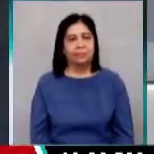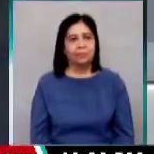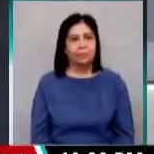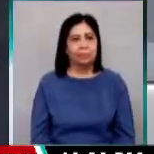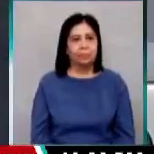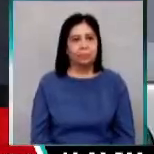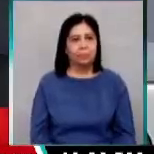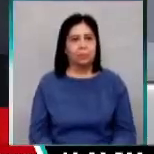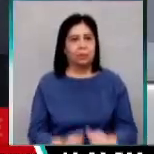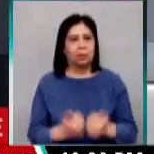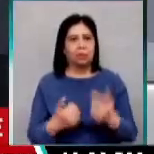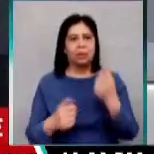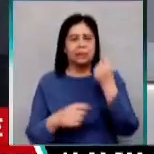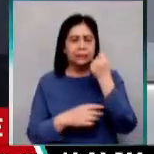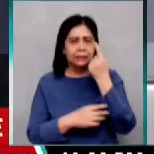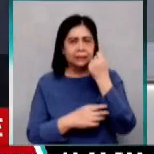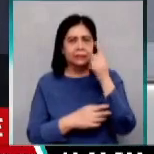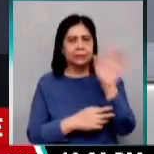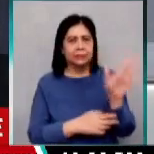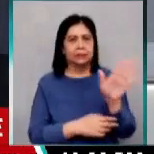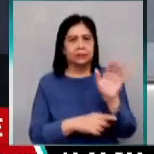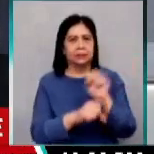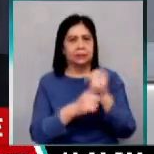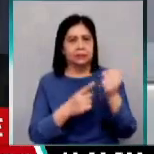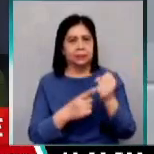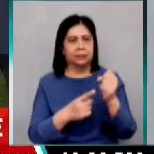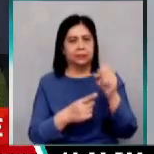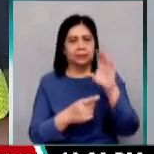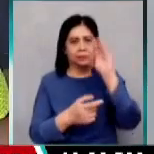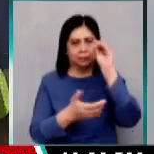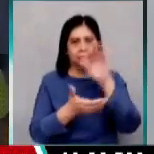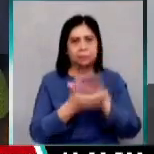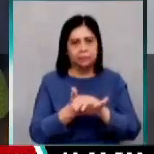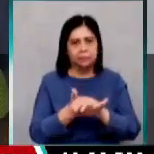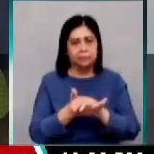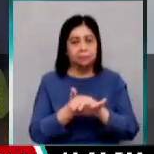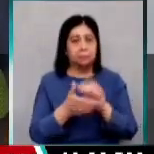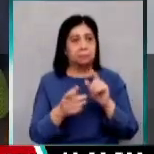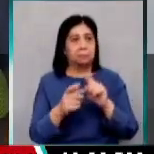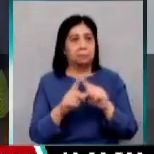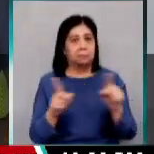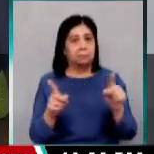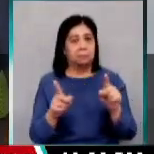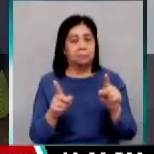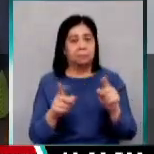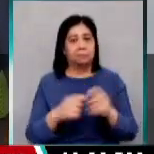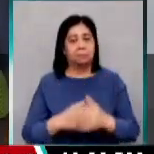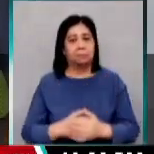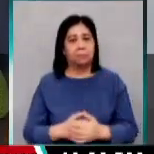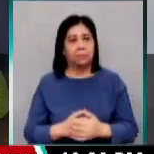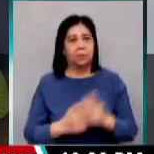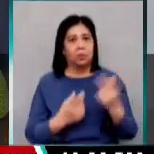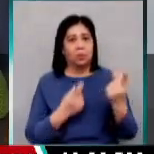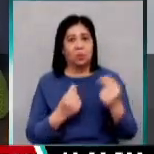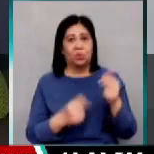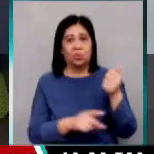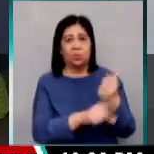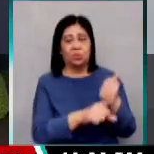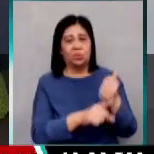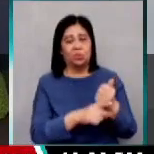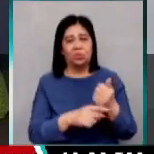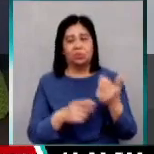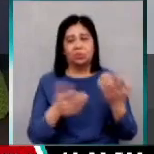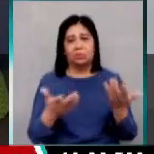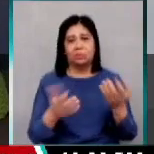Unawaan natin yung pong pagiging asawa, pero yung action na ginawa mo ay posibleng